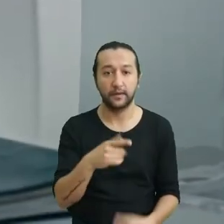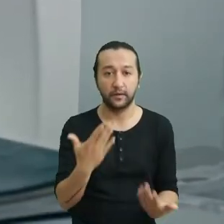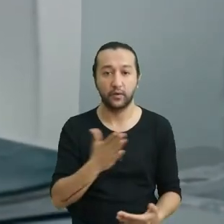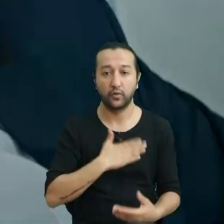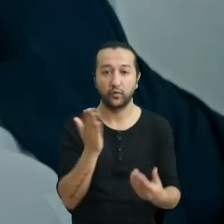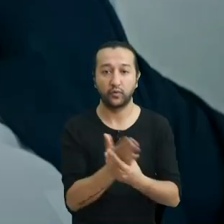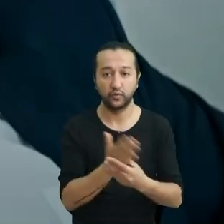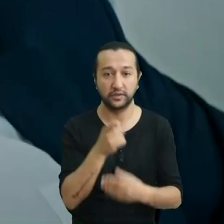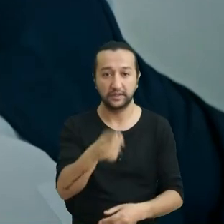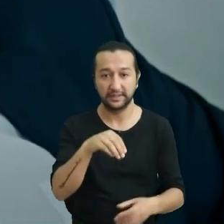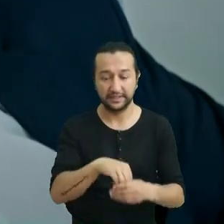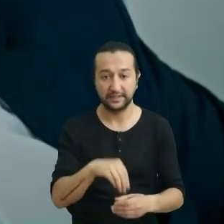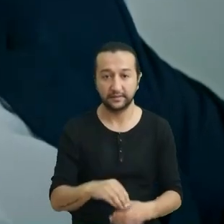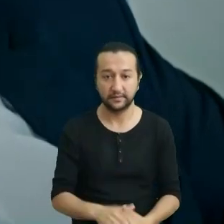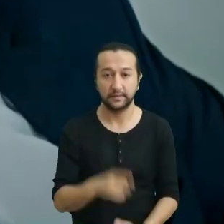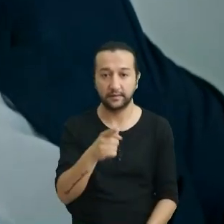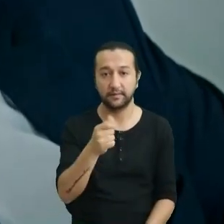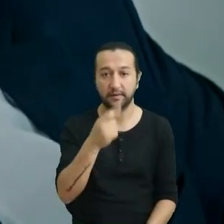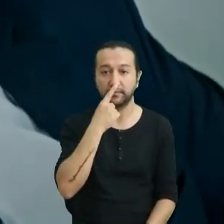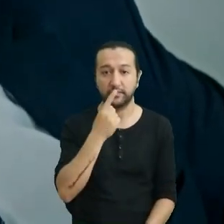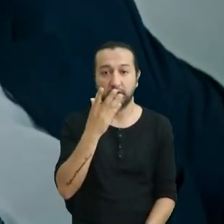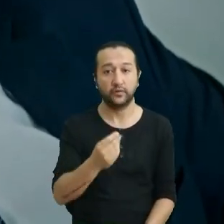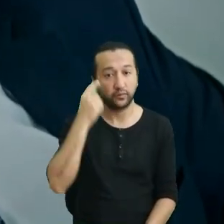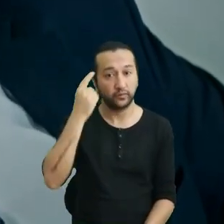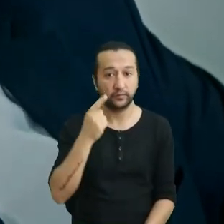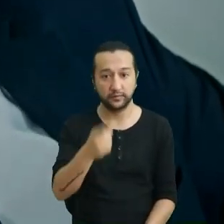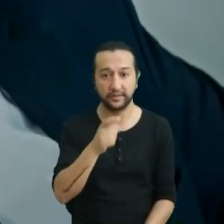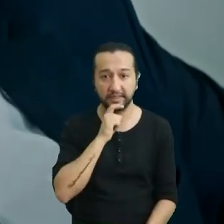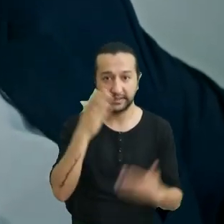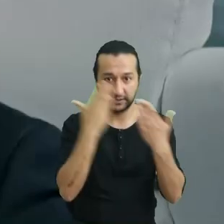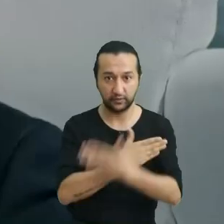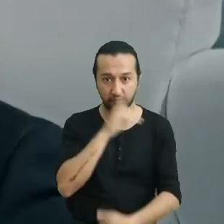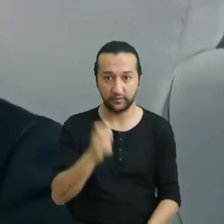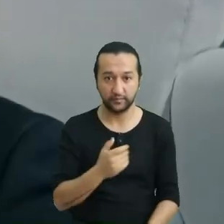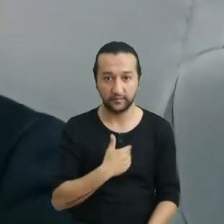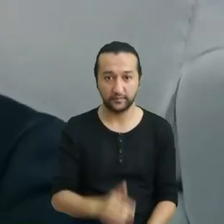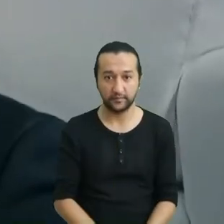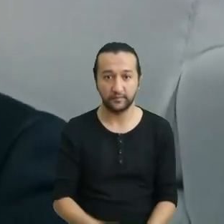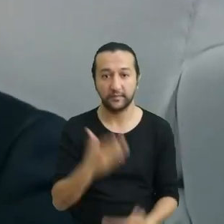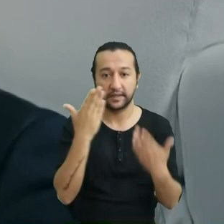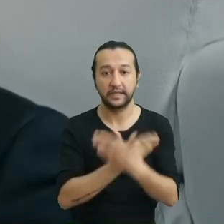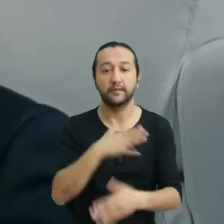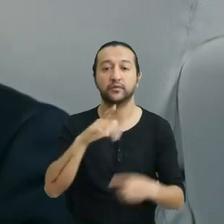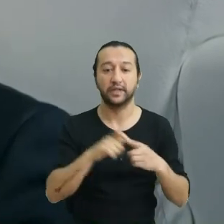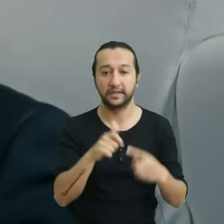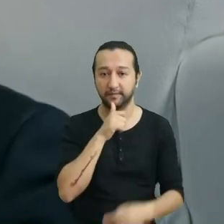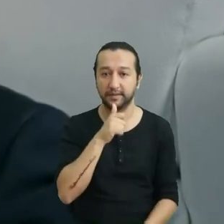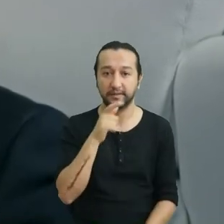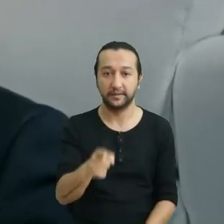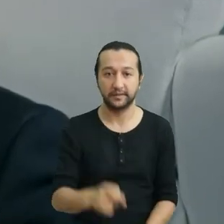kalın dosyadan para kokusu alıyorum. Yanılıyor muyum? Yanılmıyorsunuz Ender